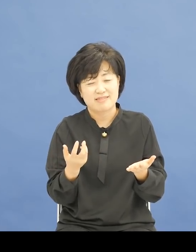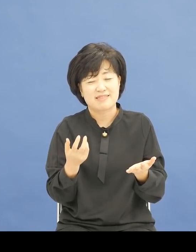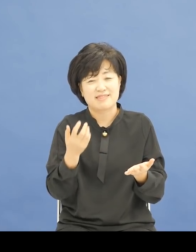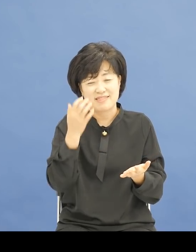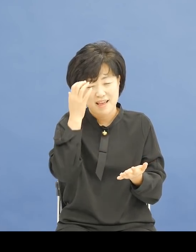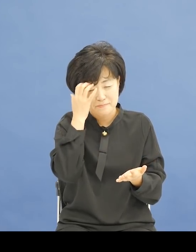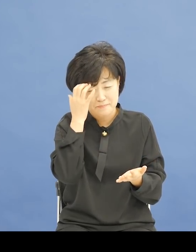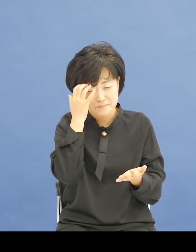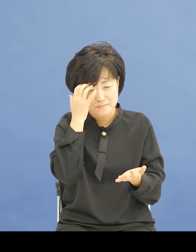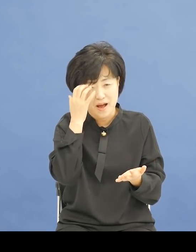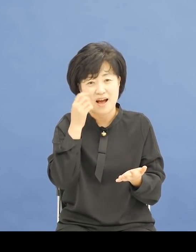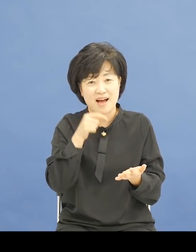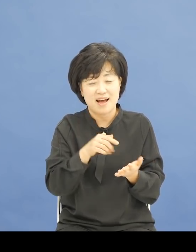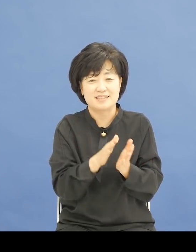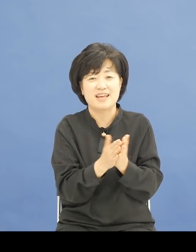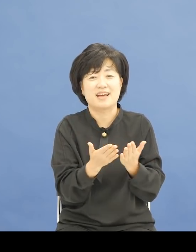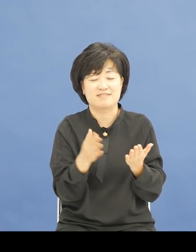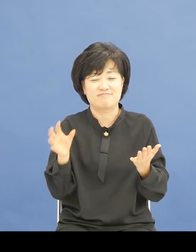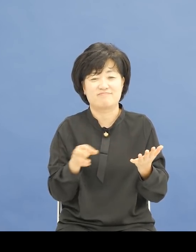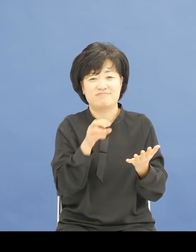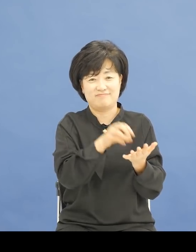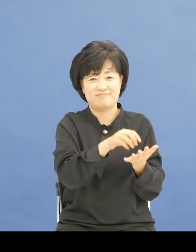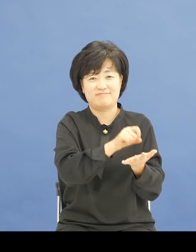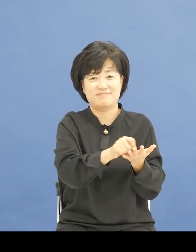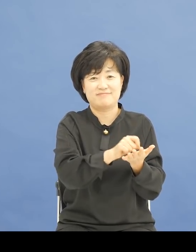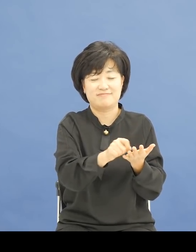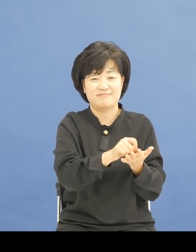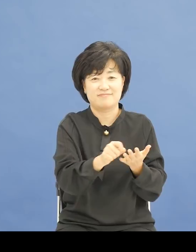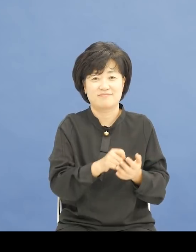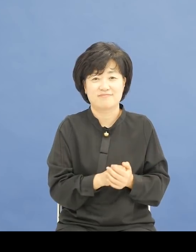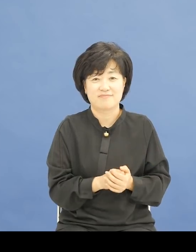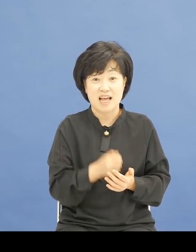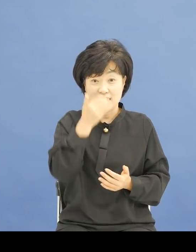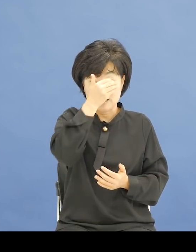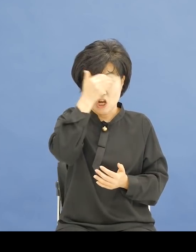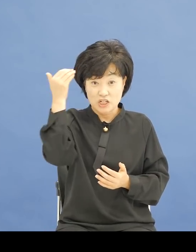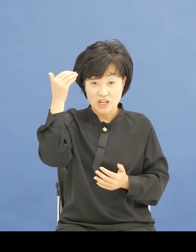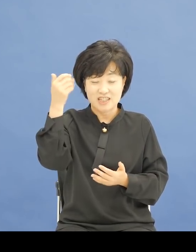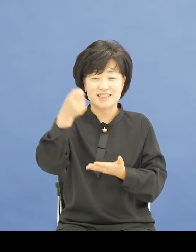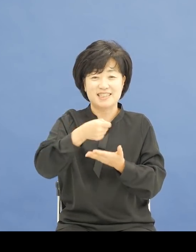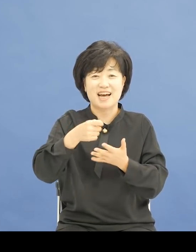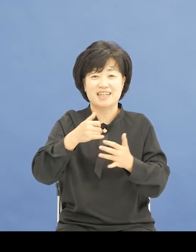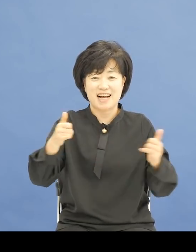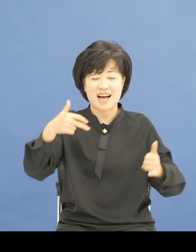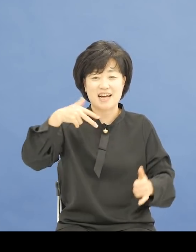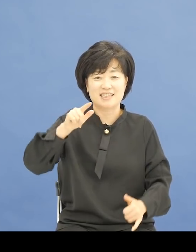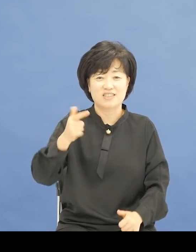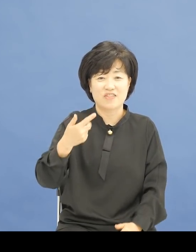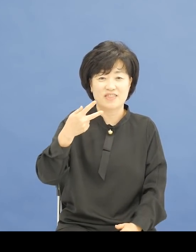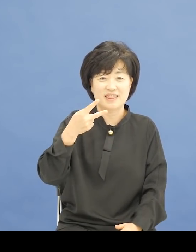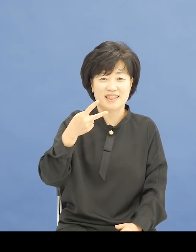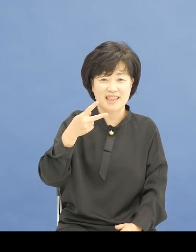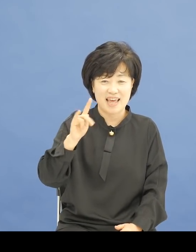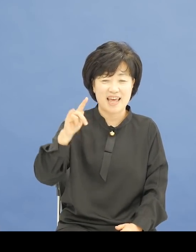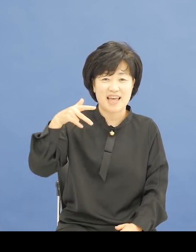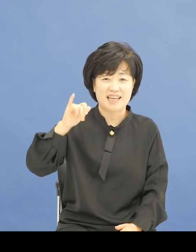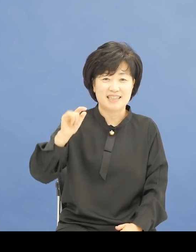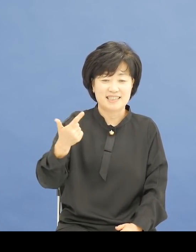고난들이 본인들의 글쓰기의 그 재료가 됐다고 고백하는 분이십니다. 청년 작가 전대진 작가를 모시겠습니다. 어서 나오세요.